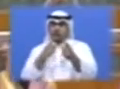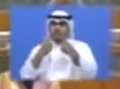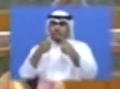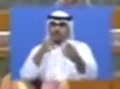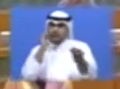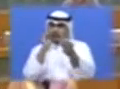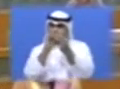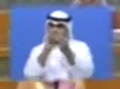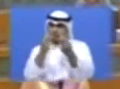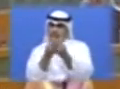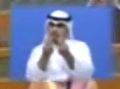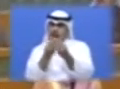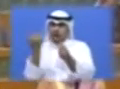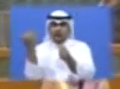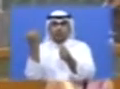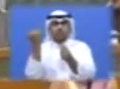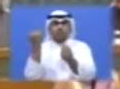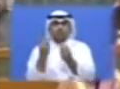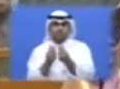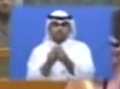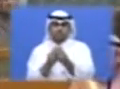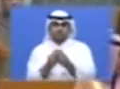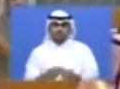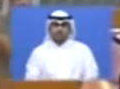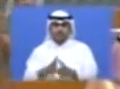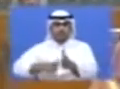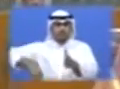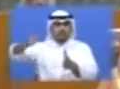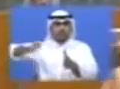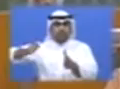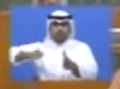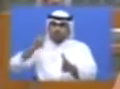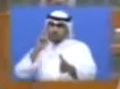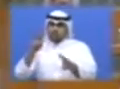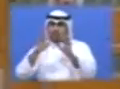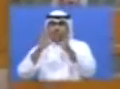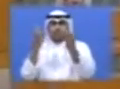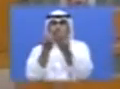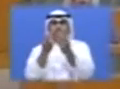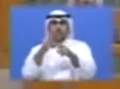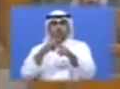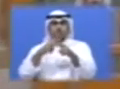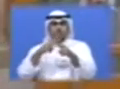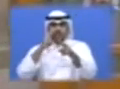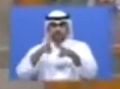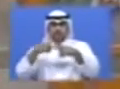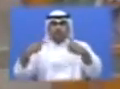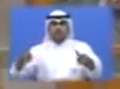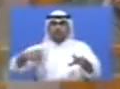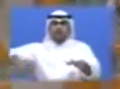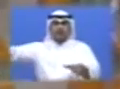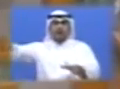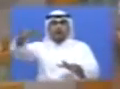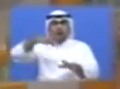كما نجح كمؤسسة تشريعية حقيقية أفرزت للمجتمع الكويتي المؤسسات والآليات